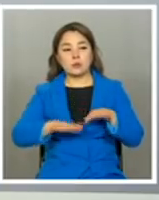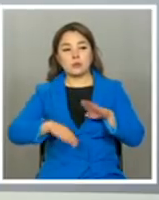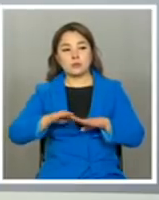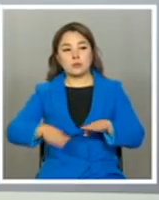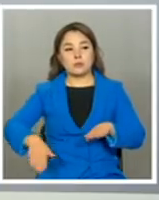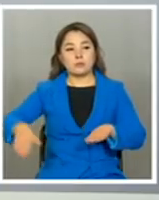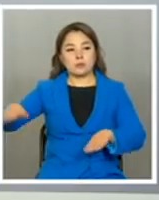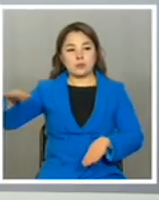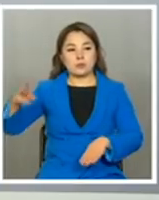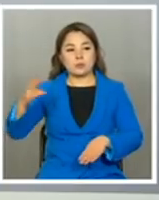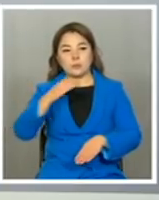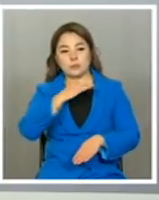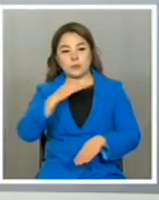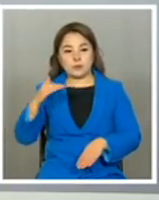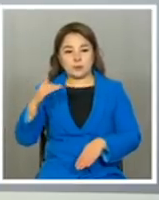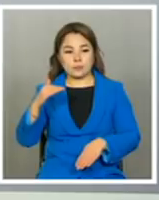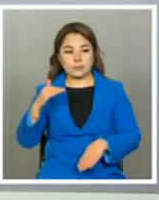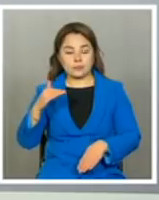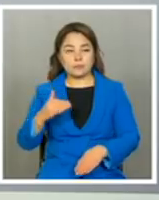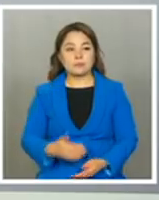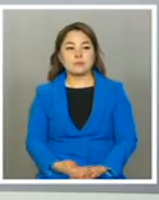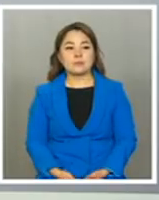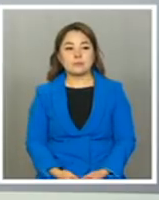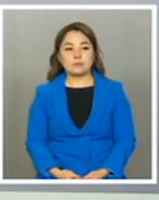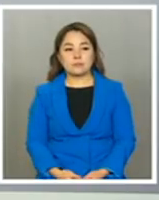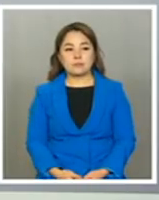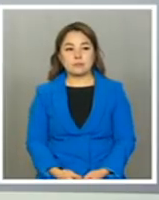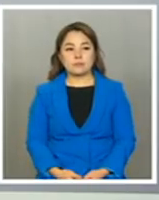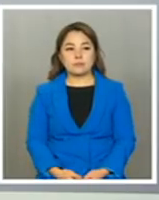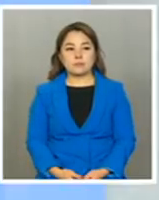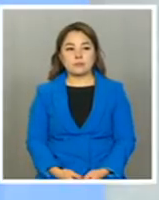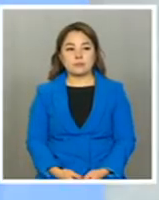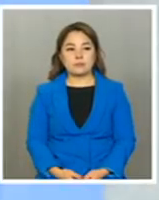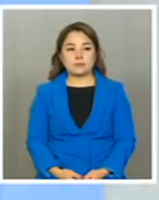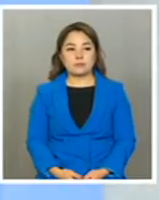ұстайды. Секундомер қосылады.